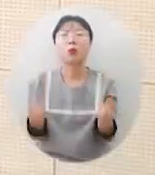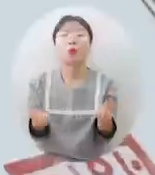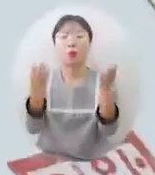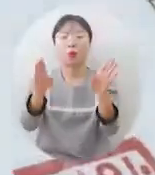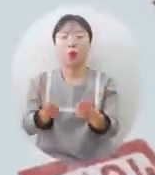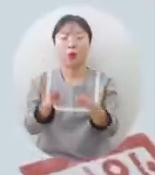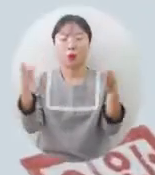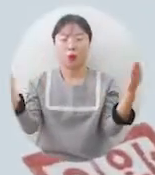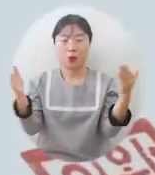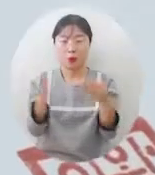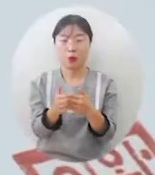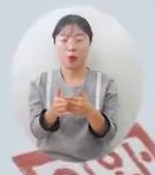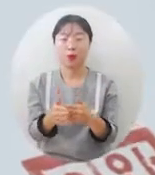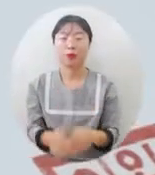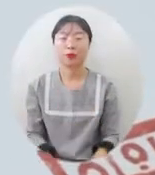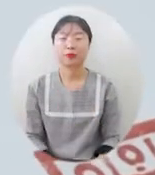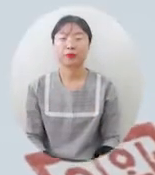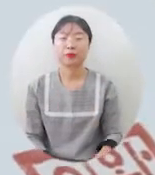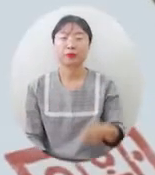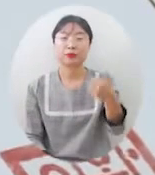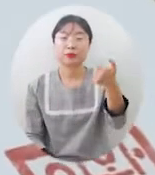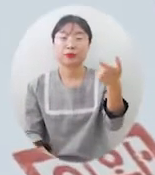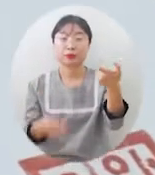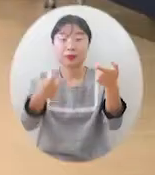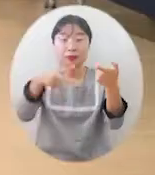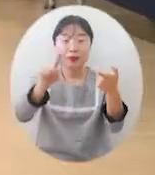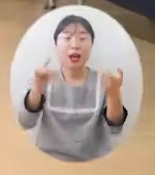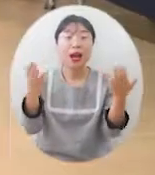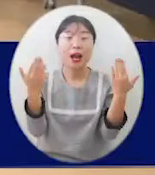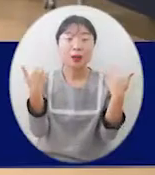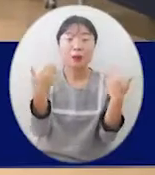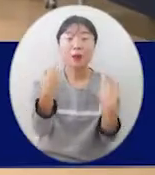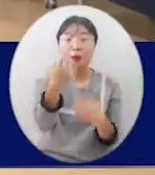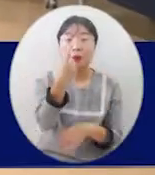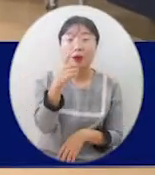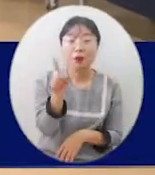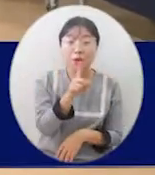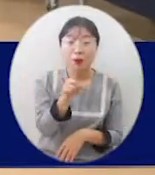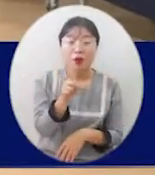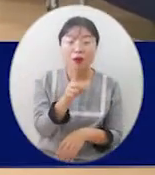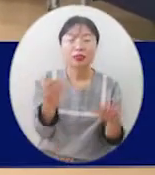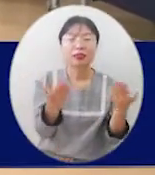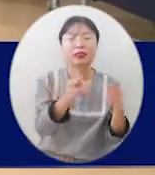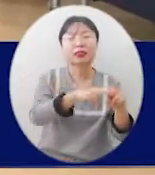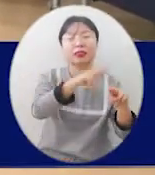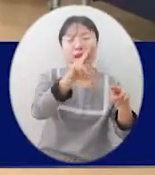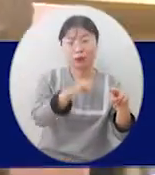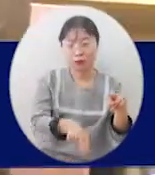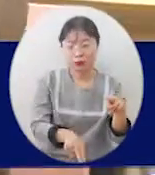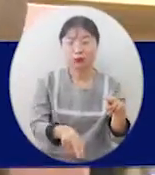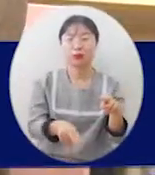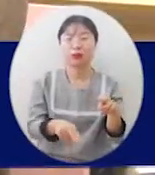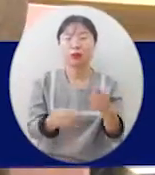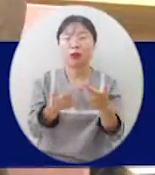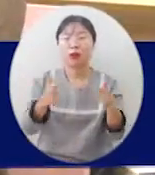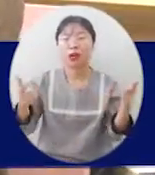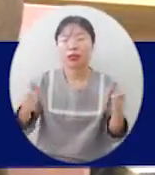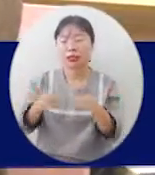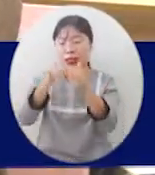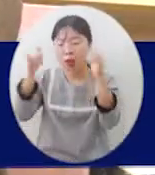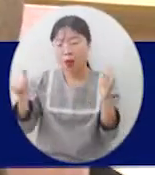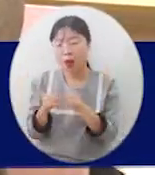개최됐습니다. 5060 위풍당당 신중년학교에서는 은퇴 후 인생 2막을 준비하는 신중년을